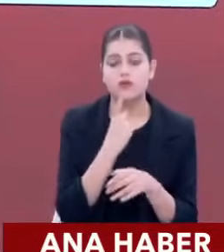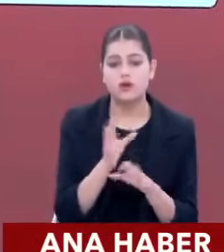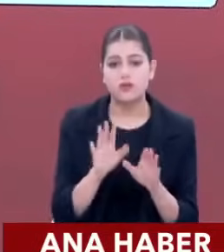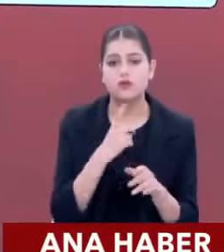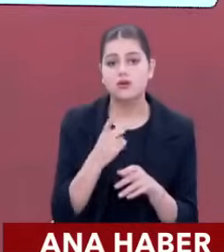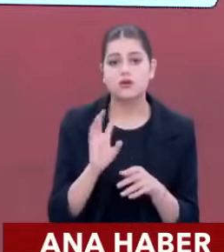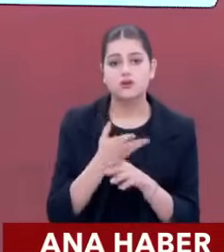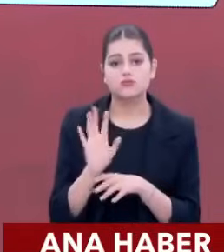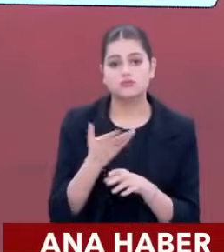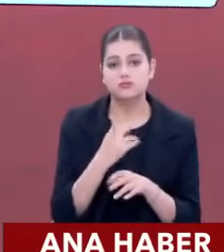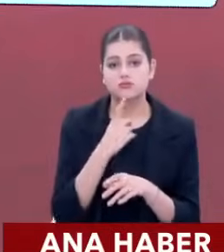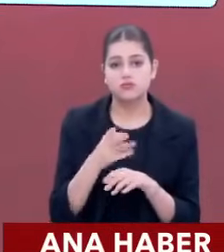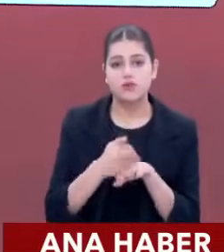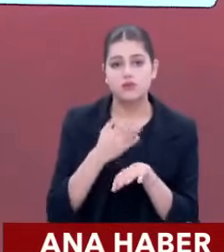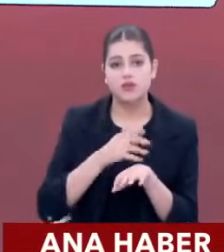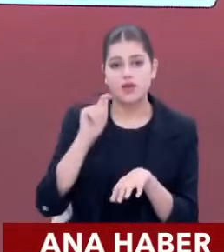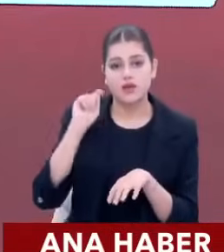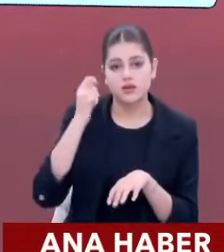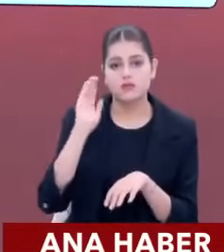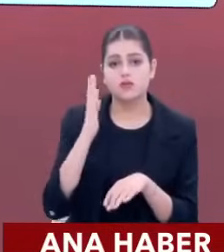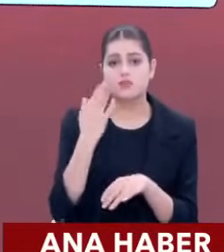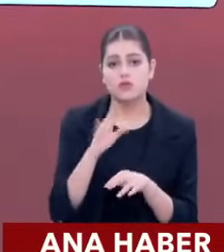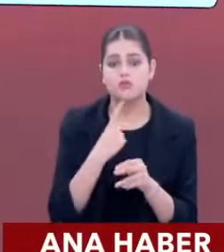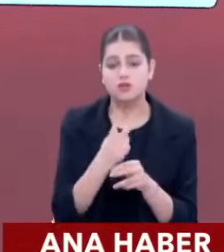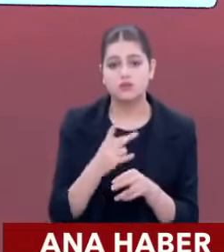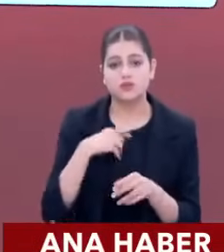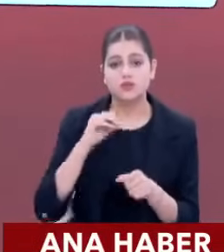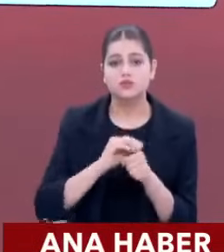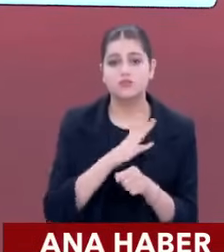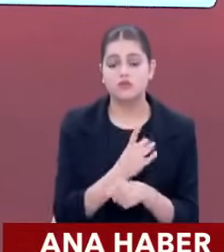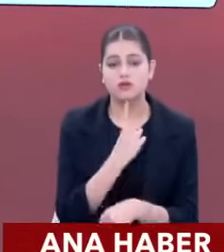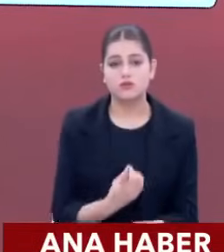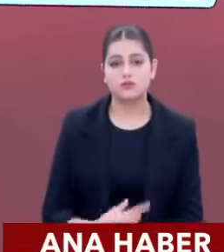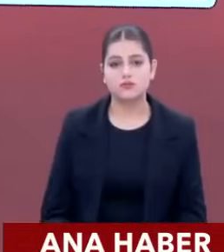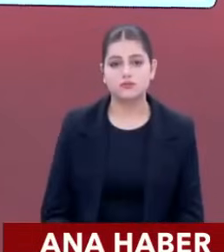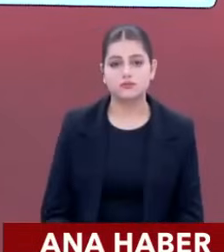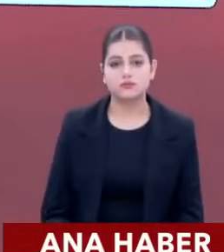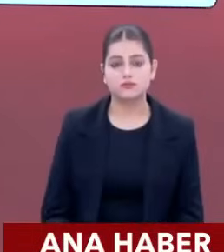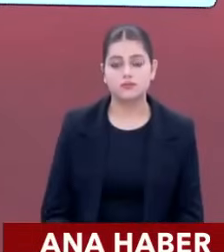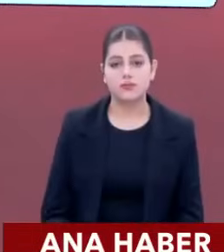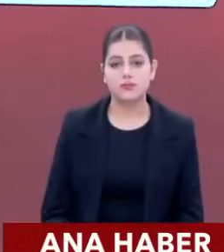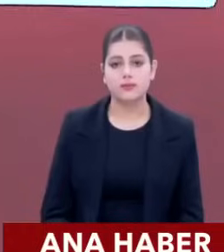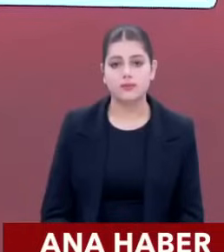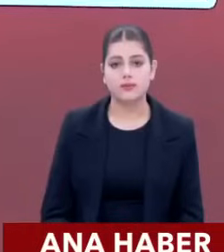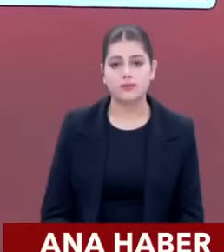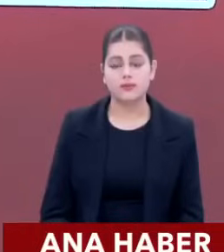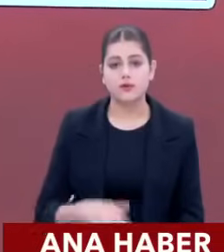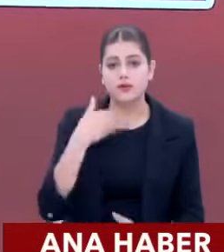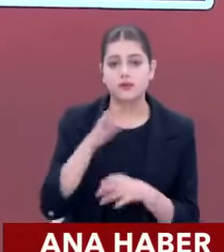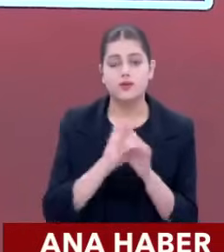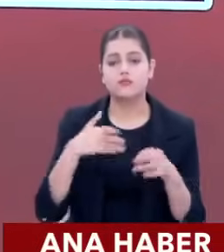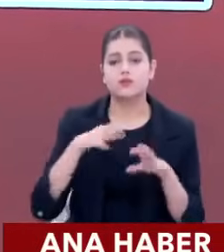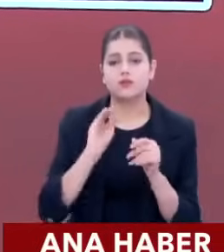hala Acaba önde olabilir mi gibi umutlar da var fakat buna dair bir emare yok Bir de